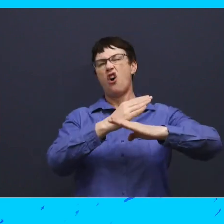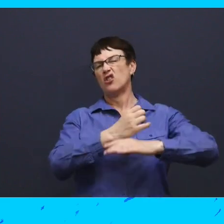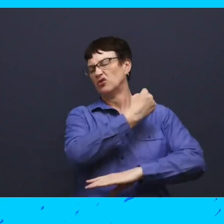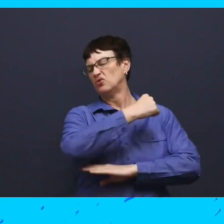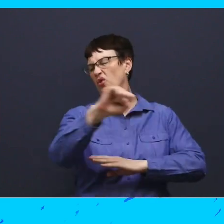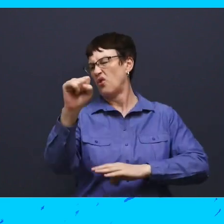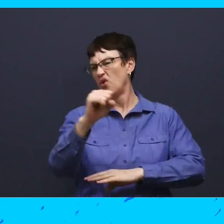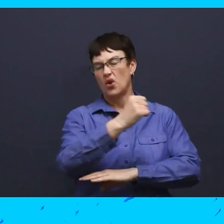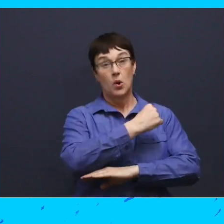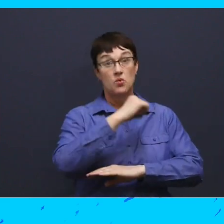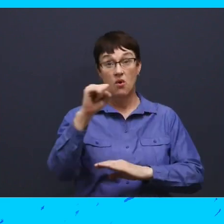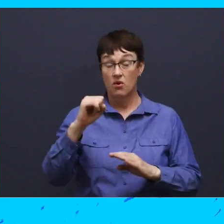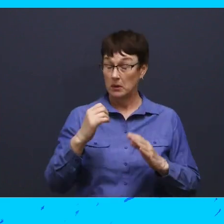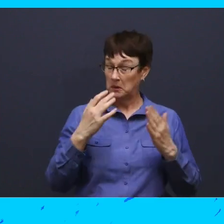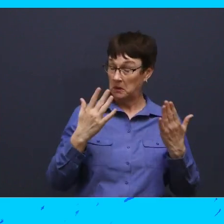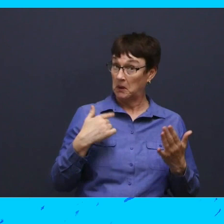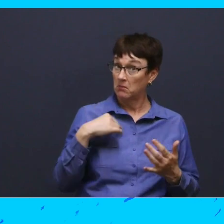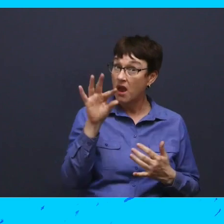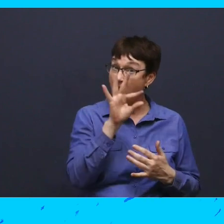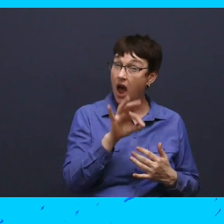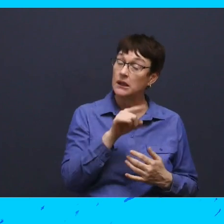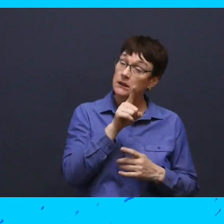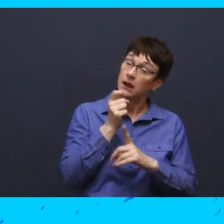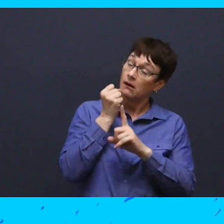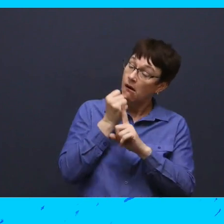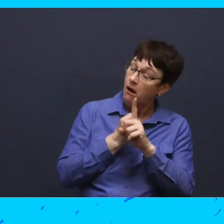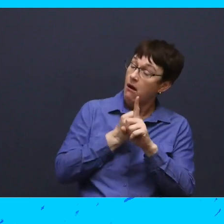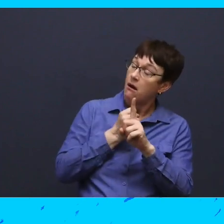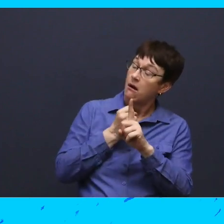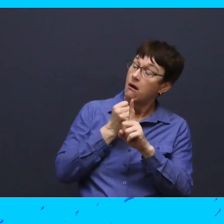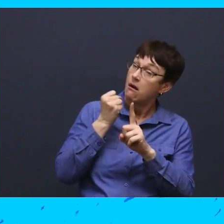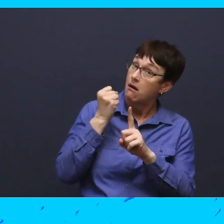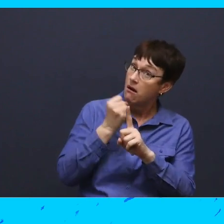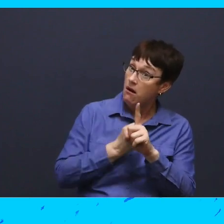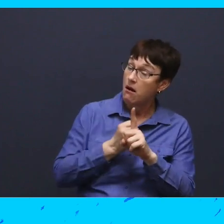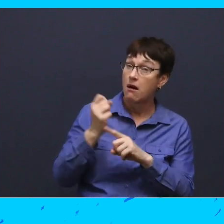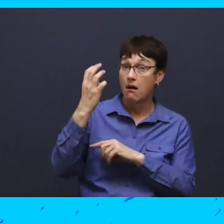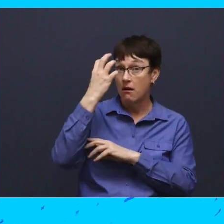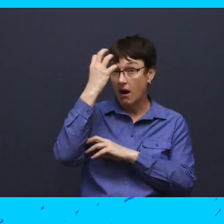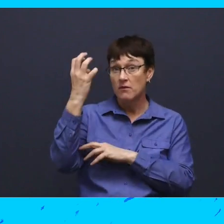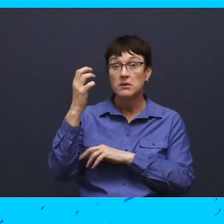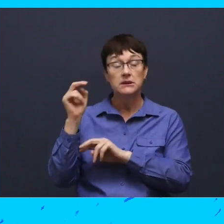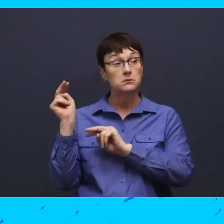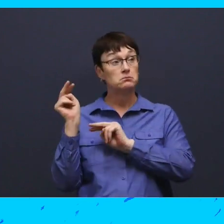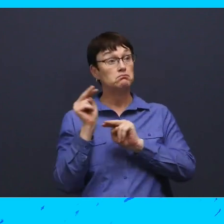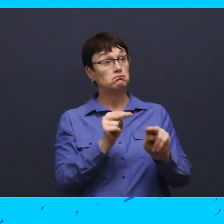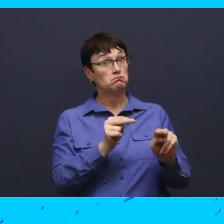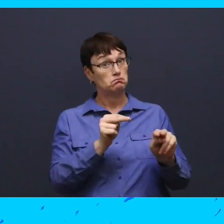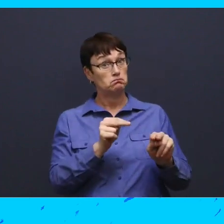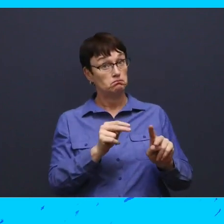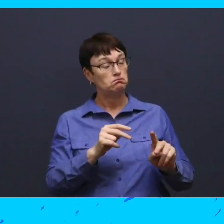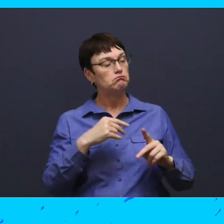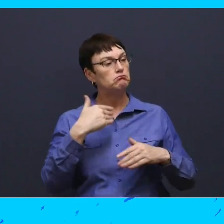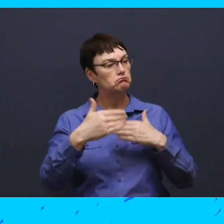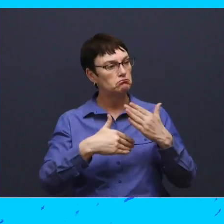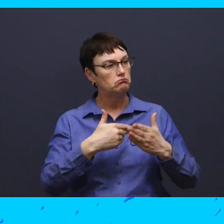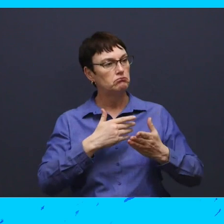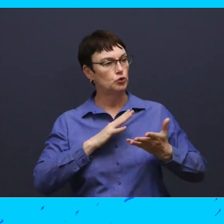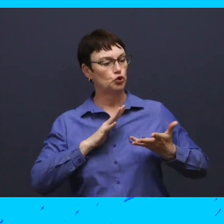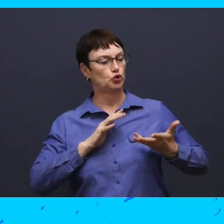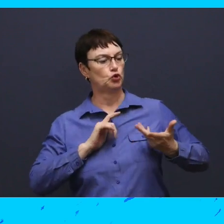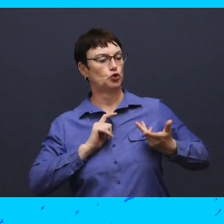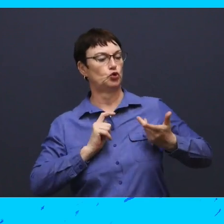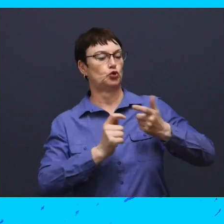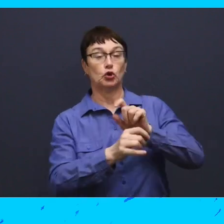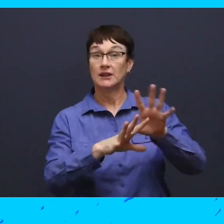changements effectifs? C'est une longue question, mais ce qu'il veut savoir, c'est en